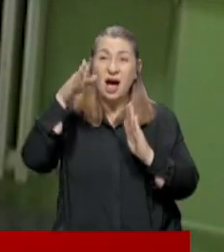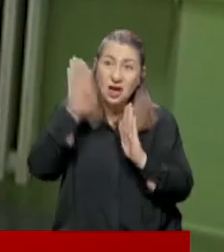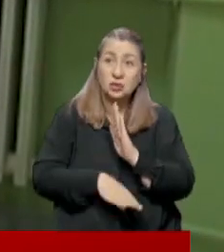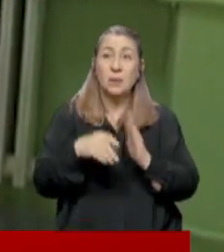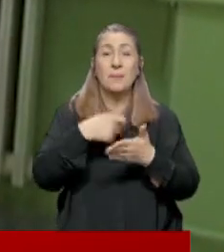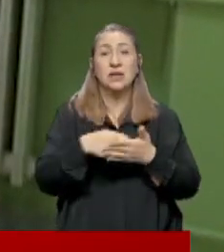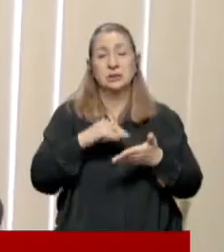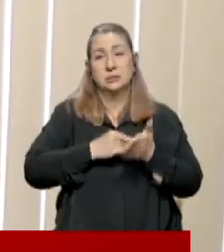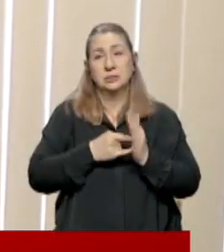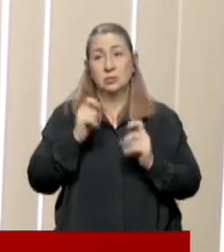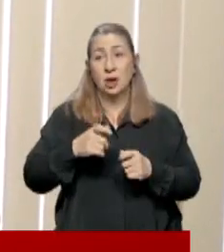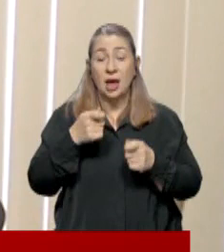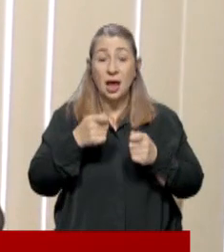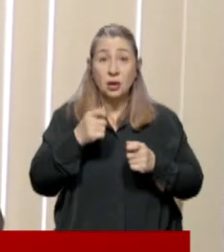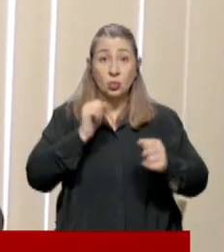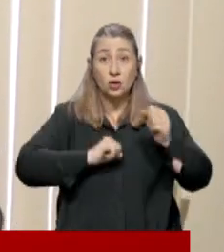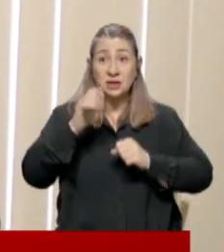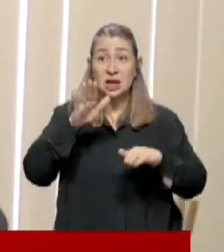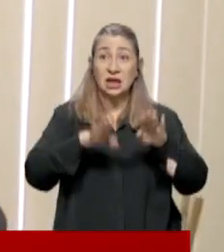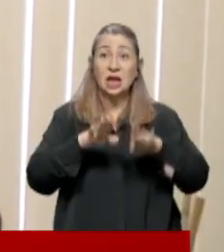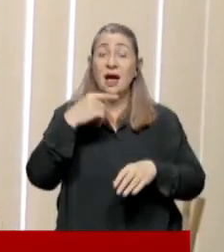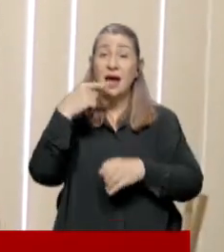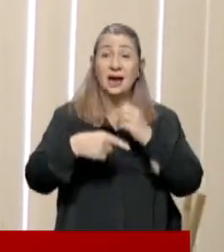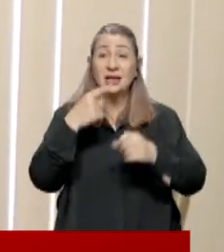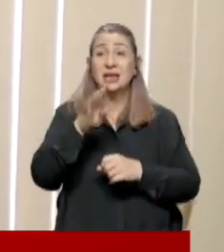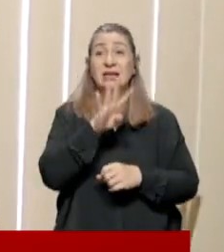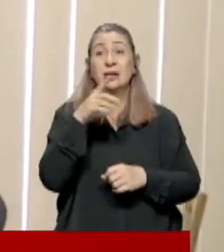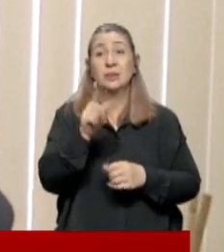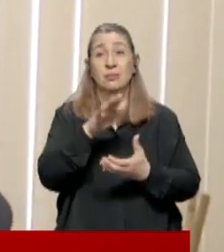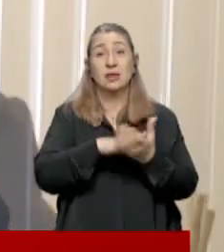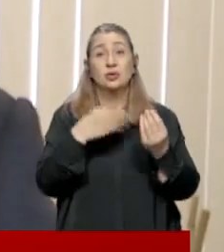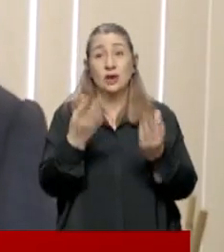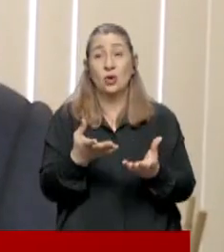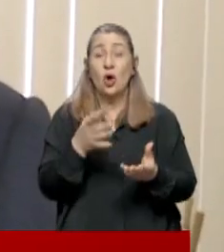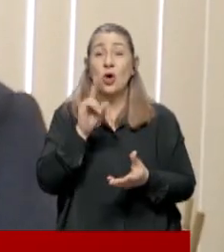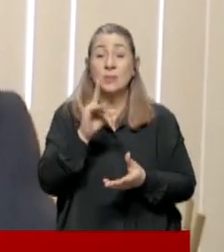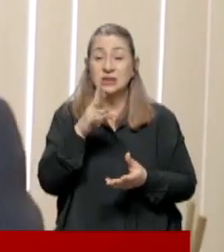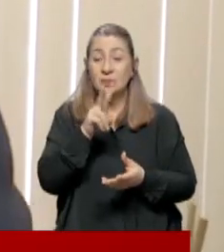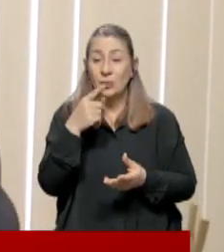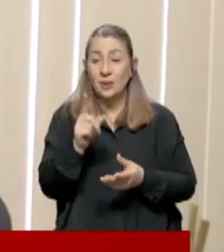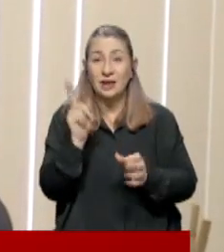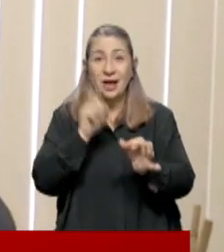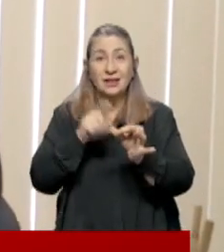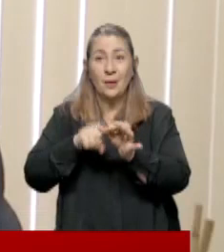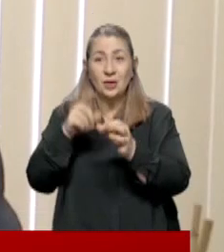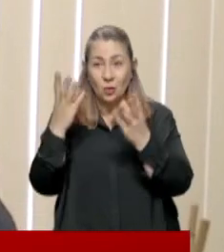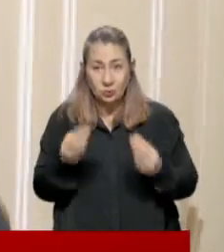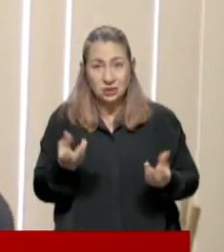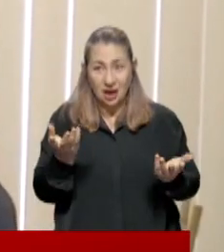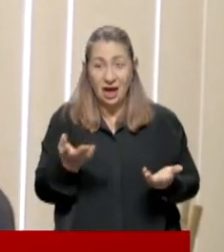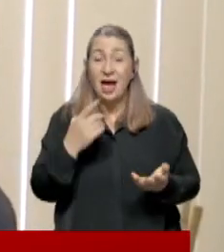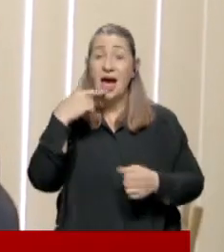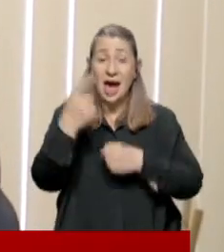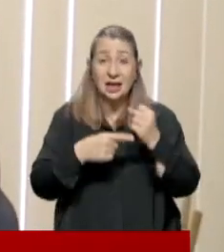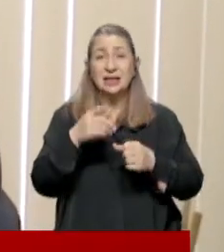bile az maaşla eğitim veriyor eğitim fakülteleri Biz yaklaşık her yıl 40000 mezun veriyor 15 20 binin atandığını düşünecek